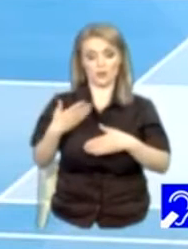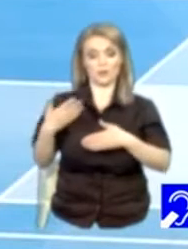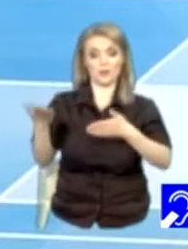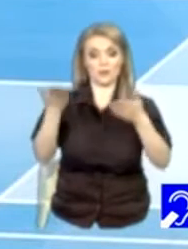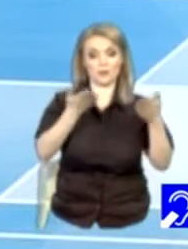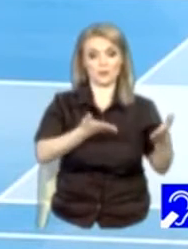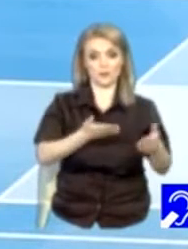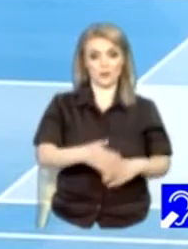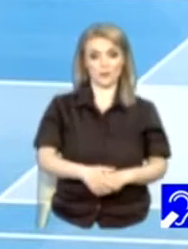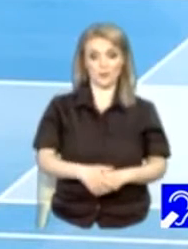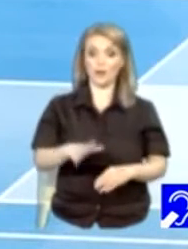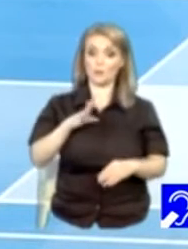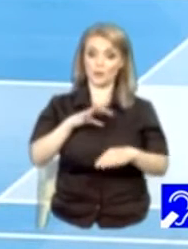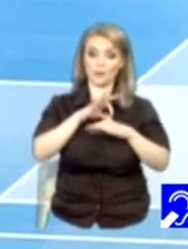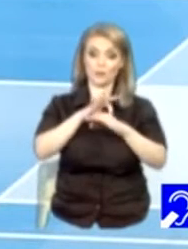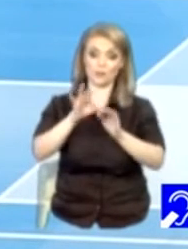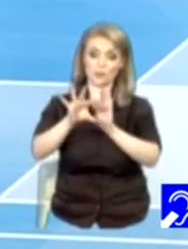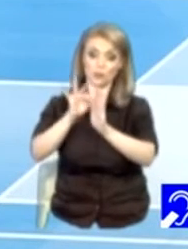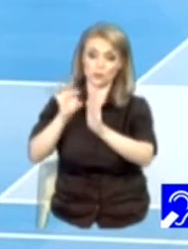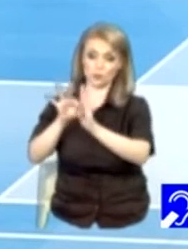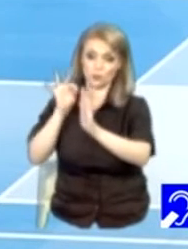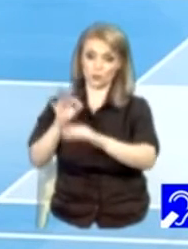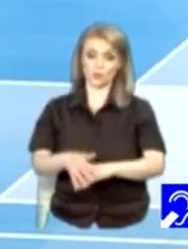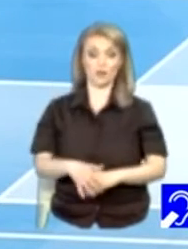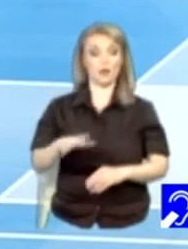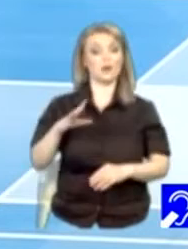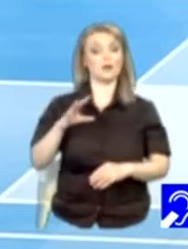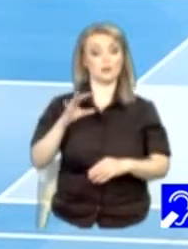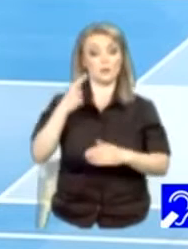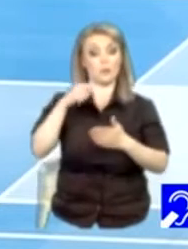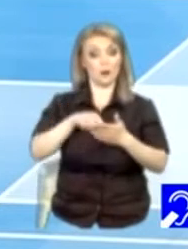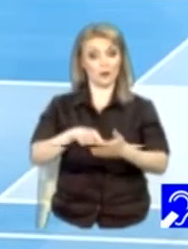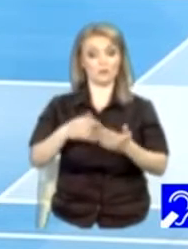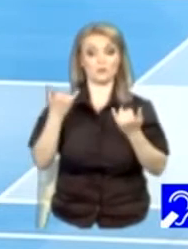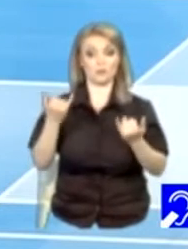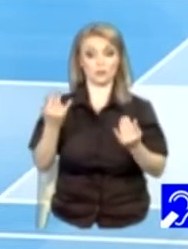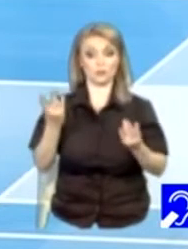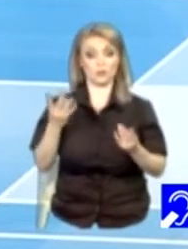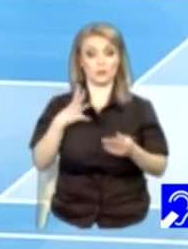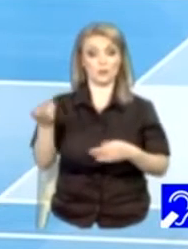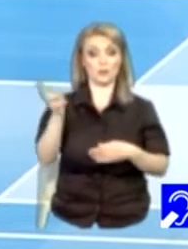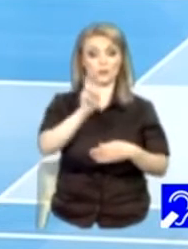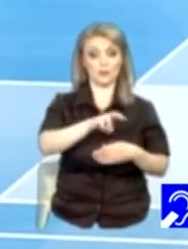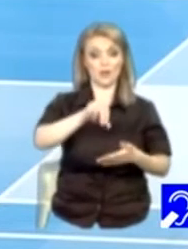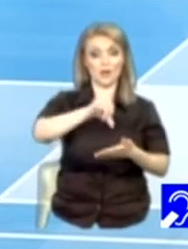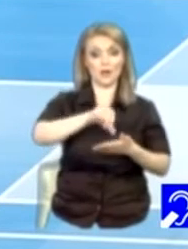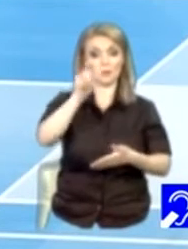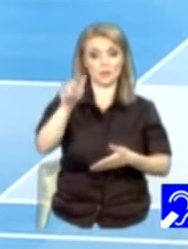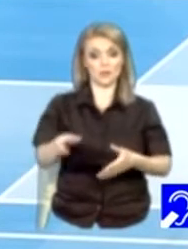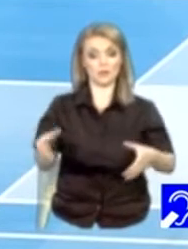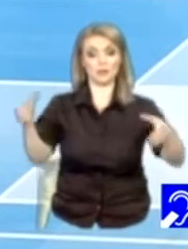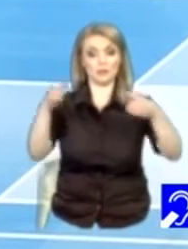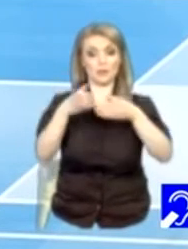la sorți, o invitație a fost adresată și reprezentanților Partidului Șor. Aceștia însă nu au onorat-o, așa